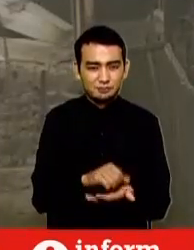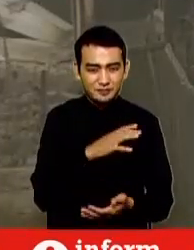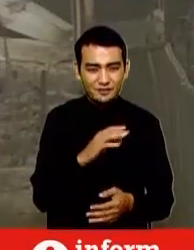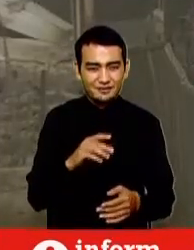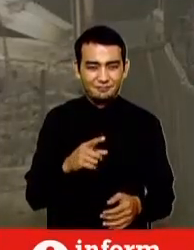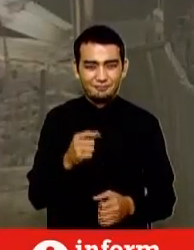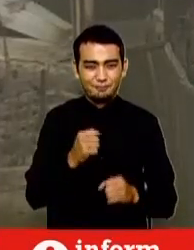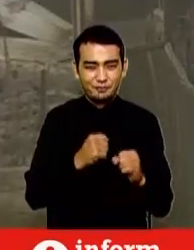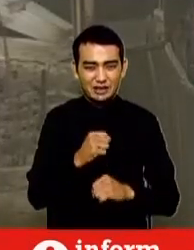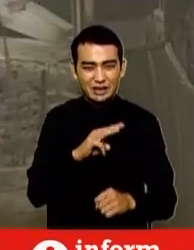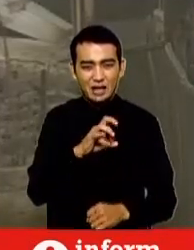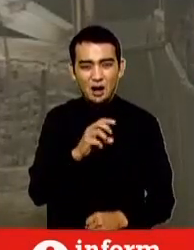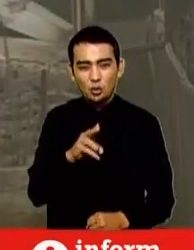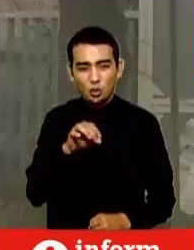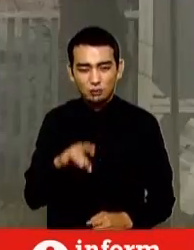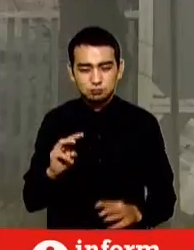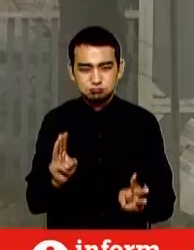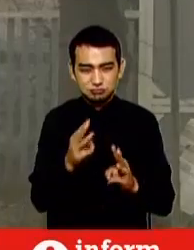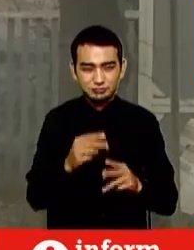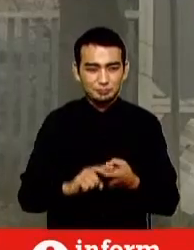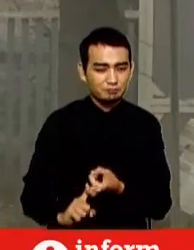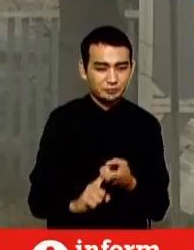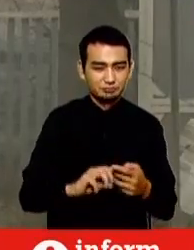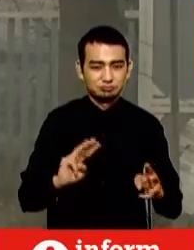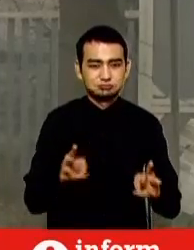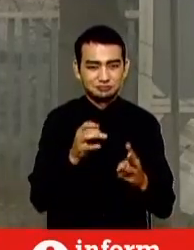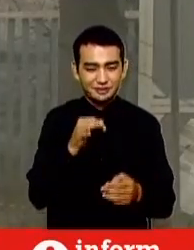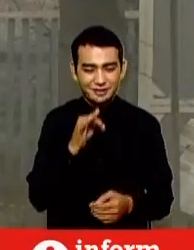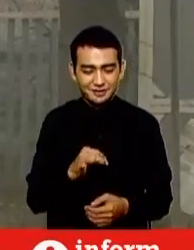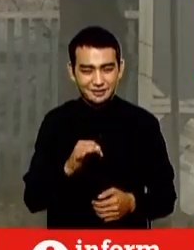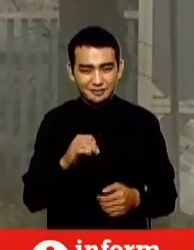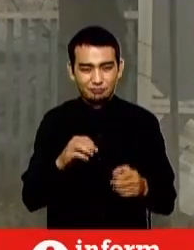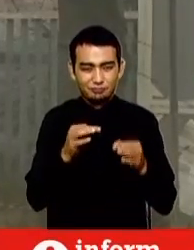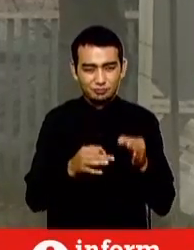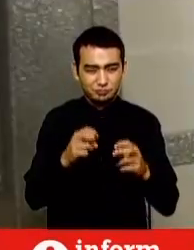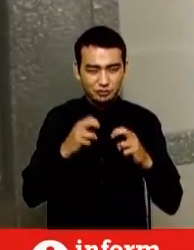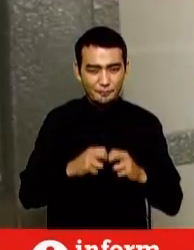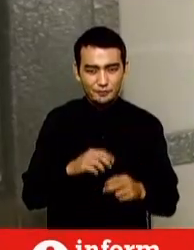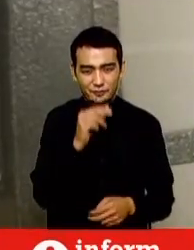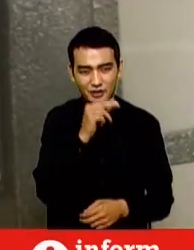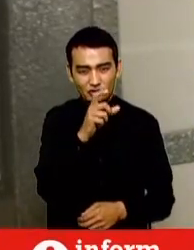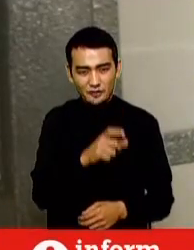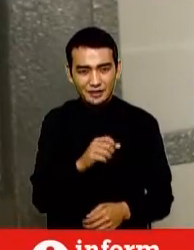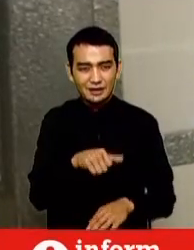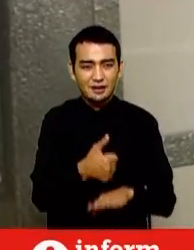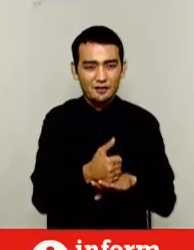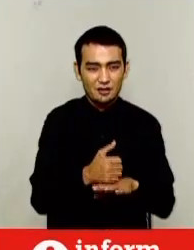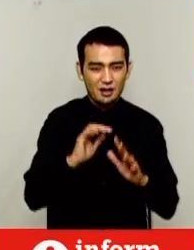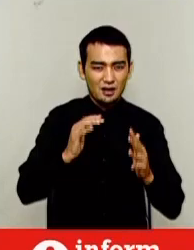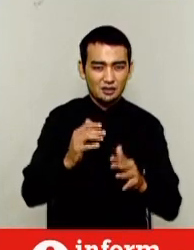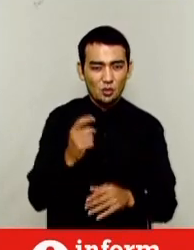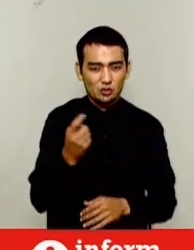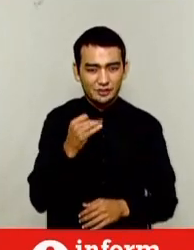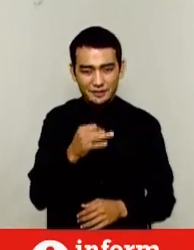с которого и начался пожар. Затем за превышение должностных полномочий и с корыстных побуждений на скамье подсудимых оказался и глава лесхоза. По